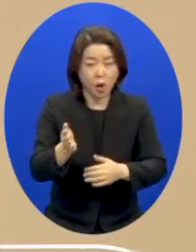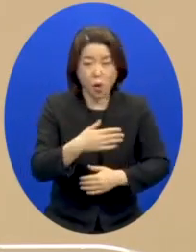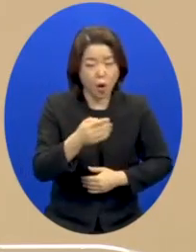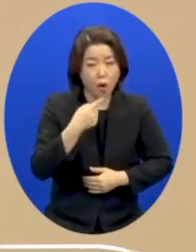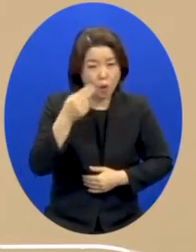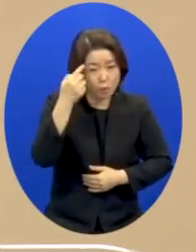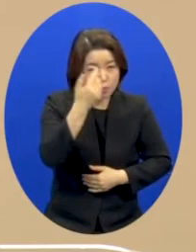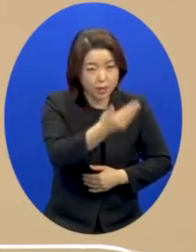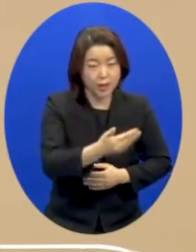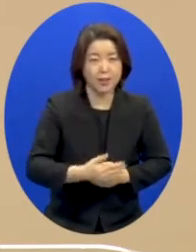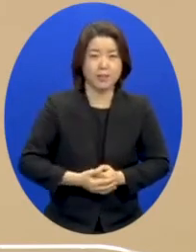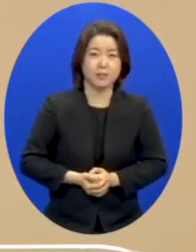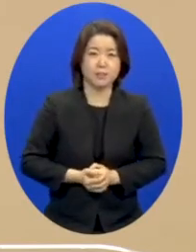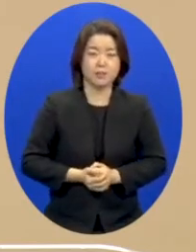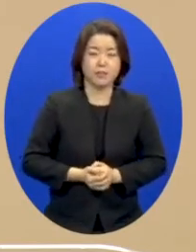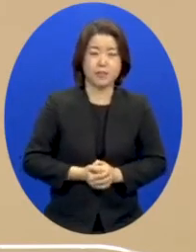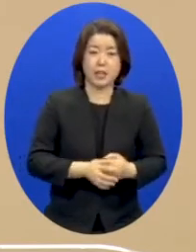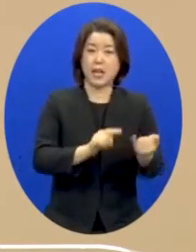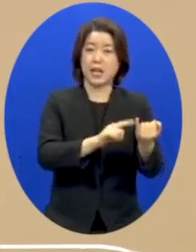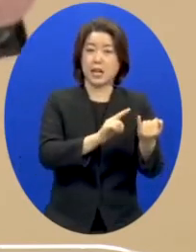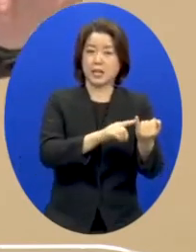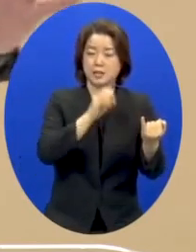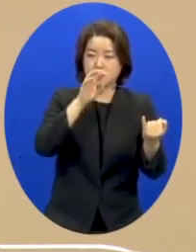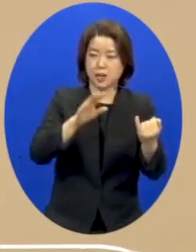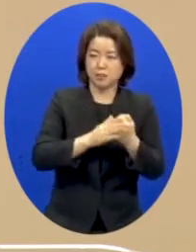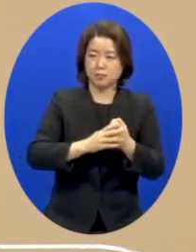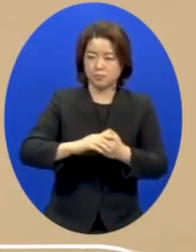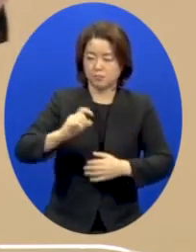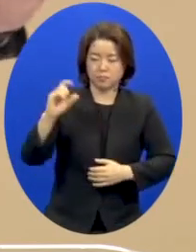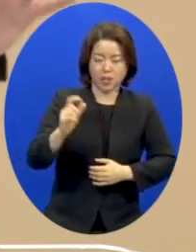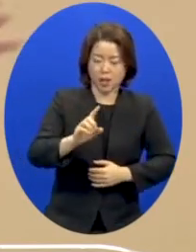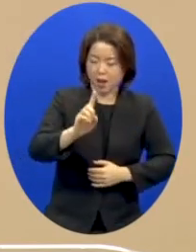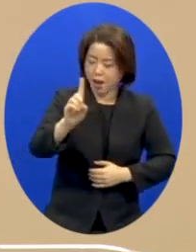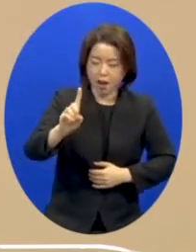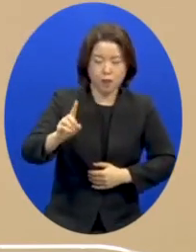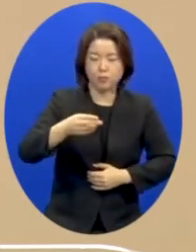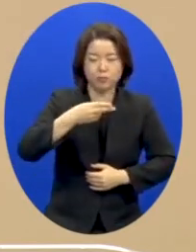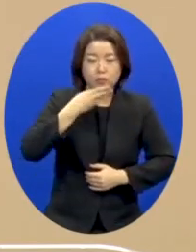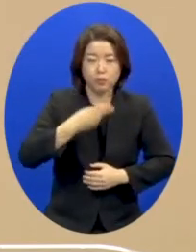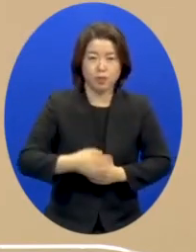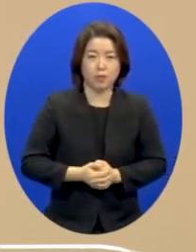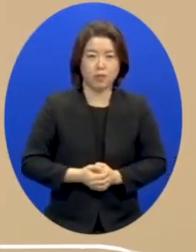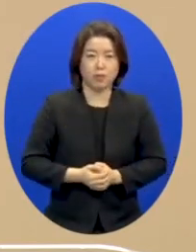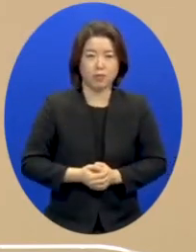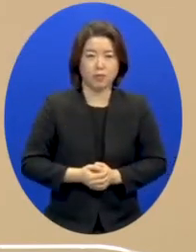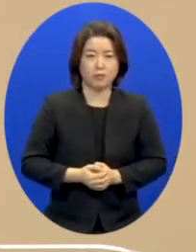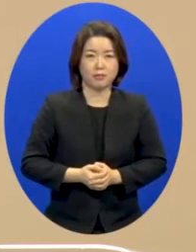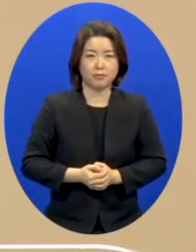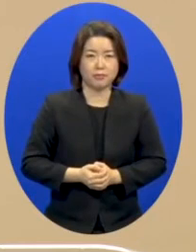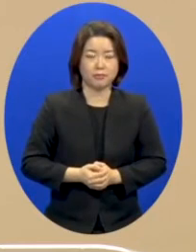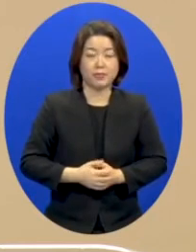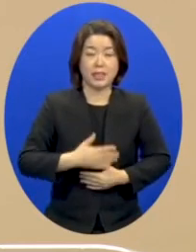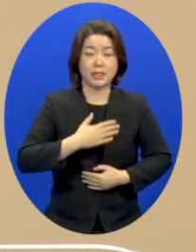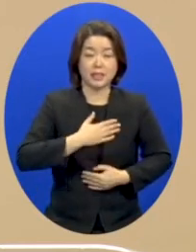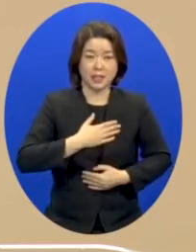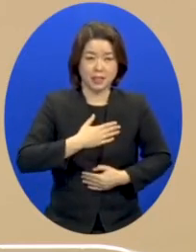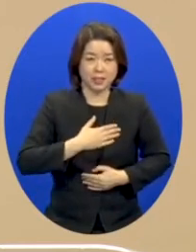없었습니까? 헬렌 켈러 여사가 단호하게 한 번도 그런 일은 없었습니다.